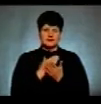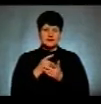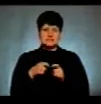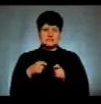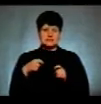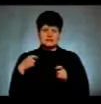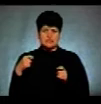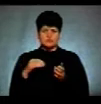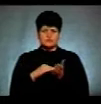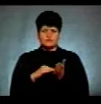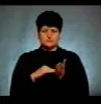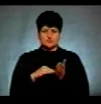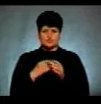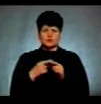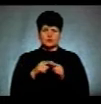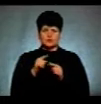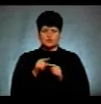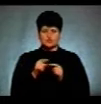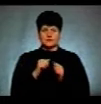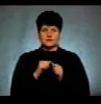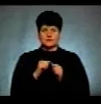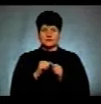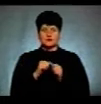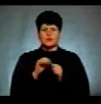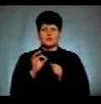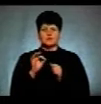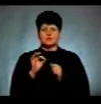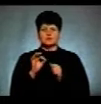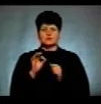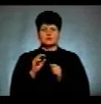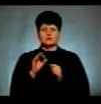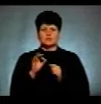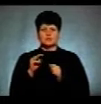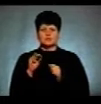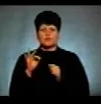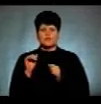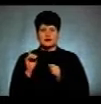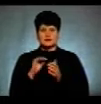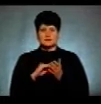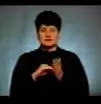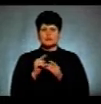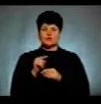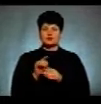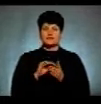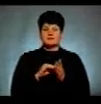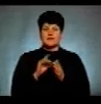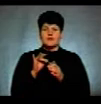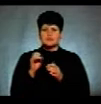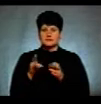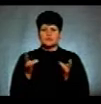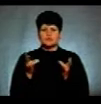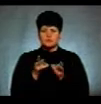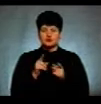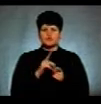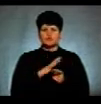затримки з випискою цього, з отоваренням, верніше, рецепта. Чому? Тому що для того, щоб виписати рецепт, необхідно, щоб була